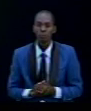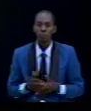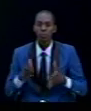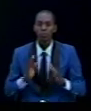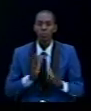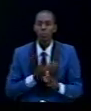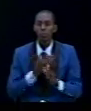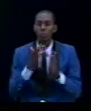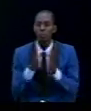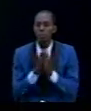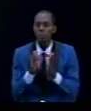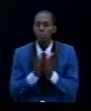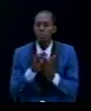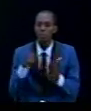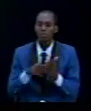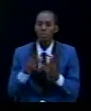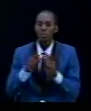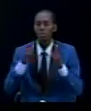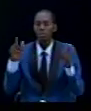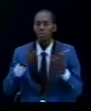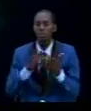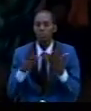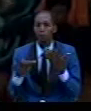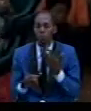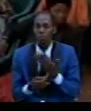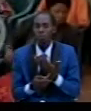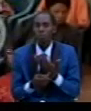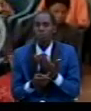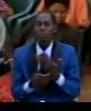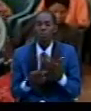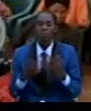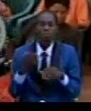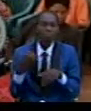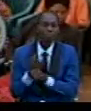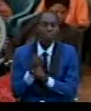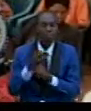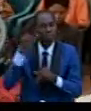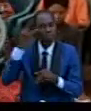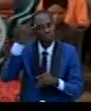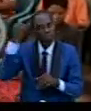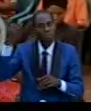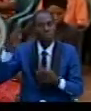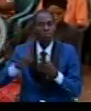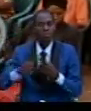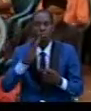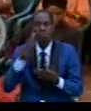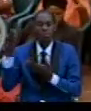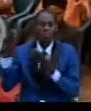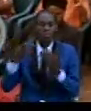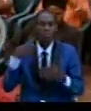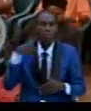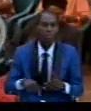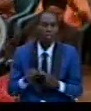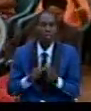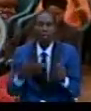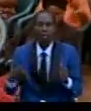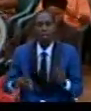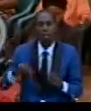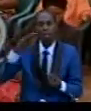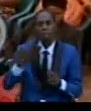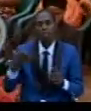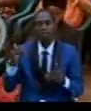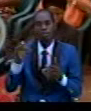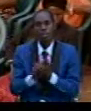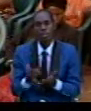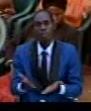that this great crusade would cause that imaginations would be cast down. Every high thing would, that exalts itself above the knowledge